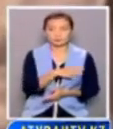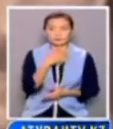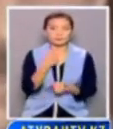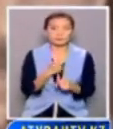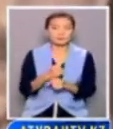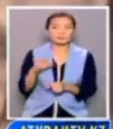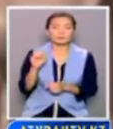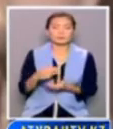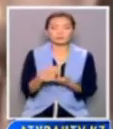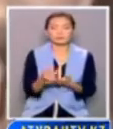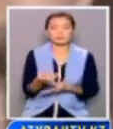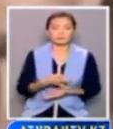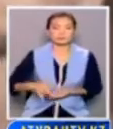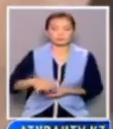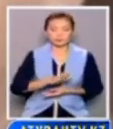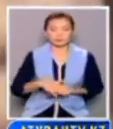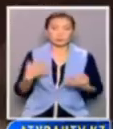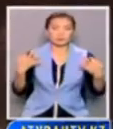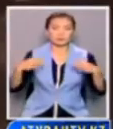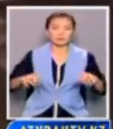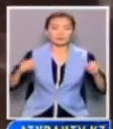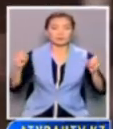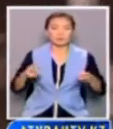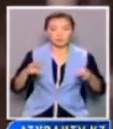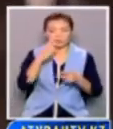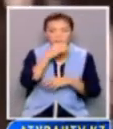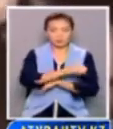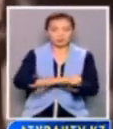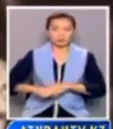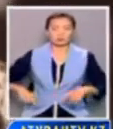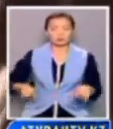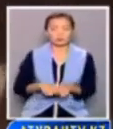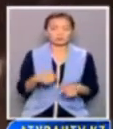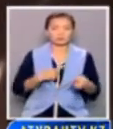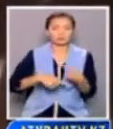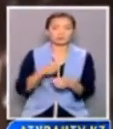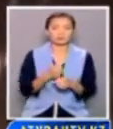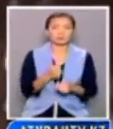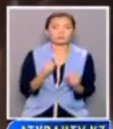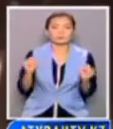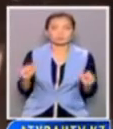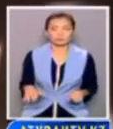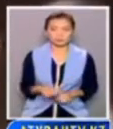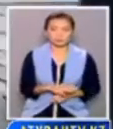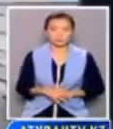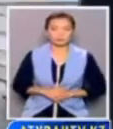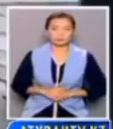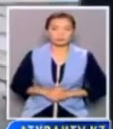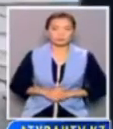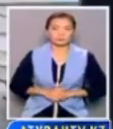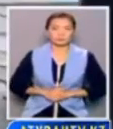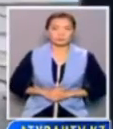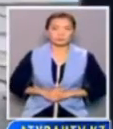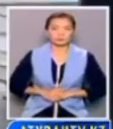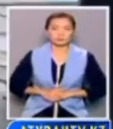Отарлаушы тараптан бекіген аймақта егемендік алған кезде шекара сызықтарына қайта қан жүгіртіп алуымыз да ерлік. Қазақтың